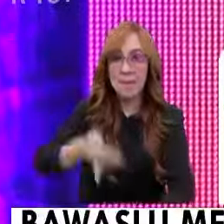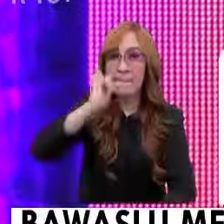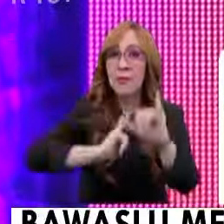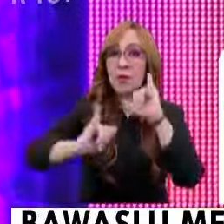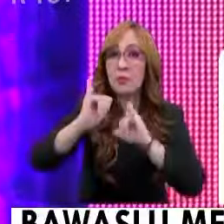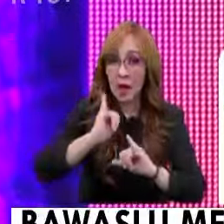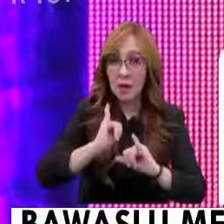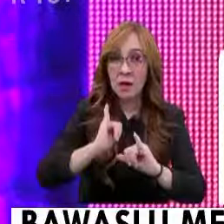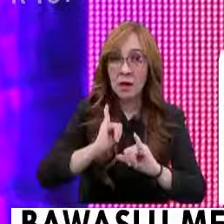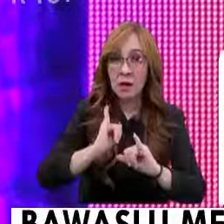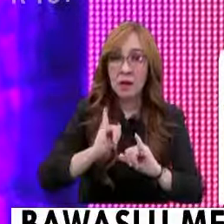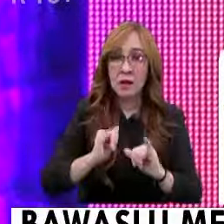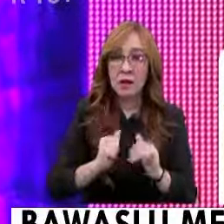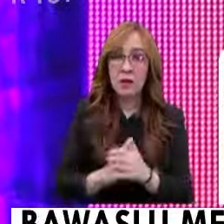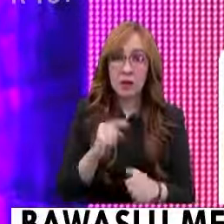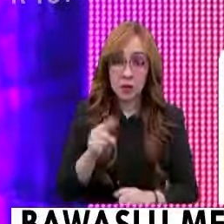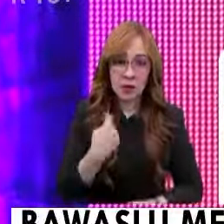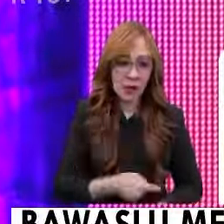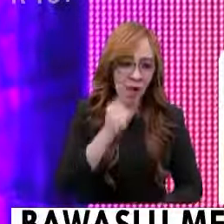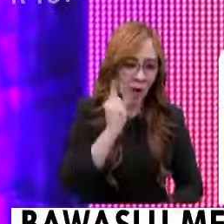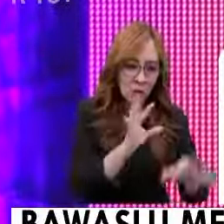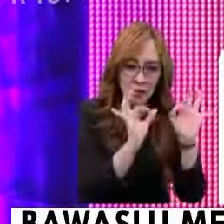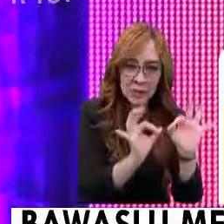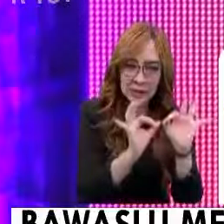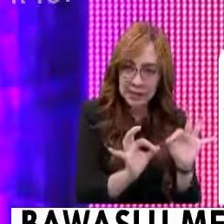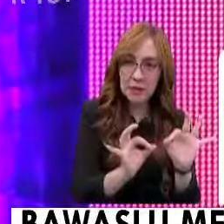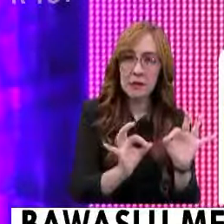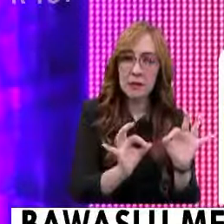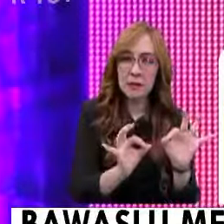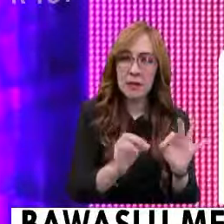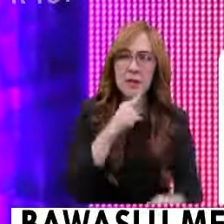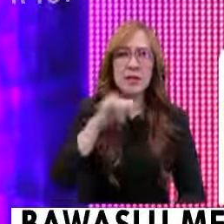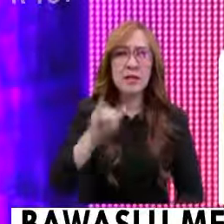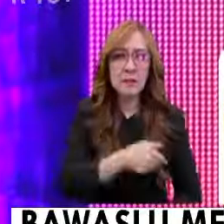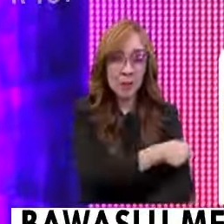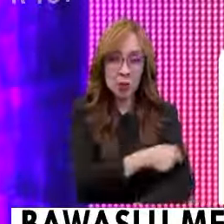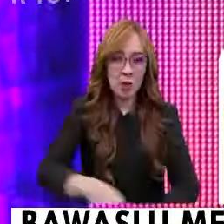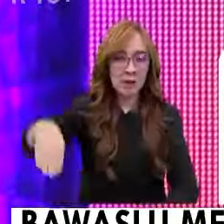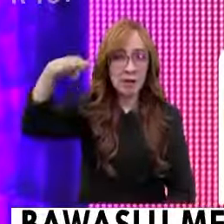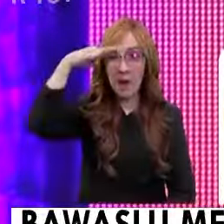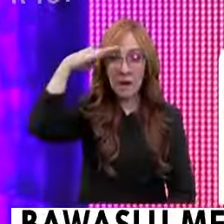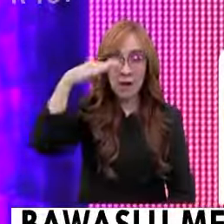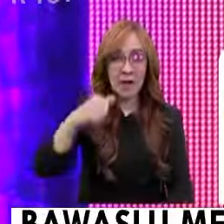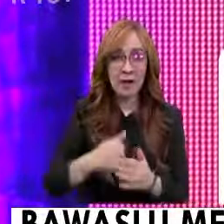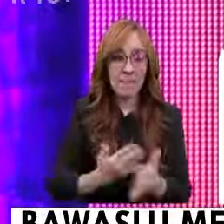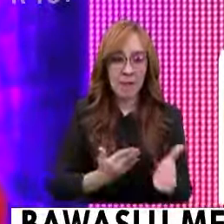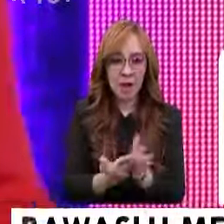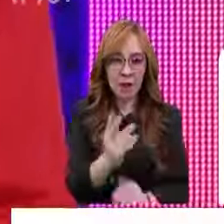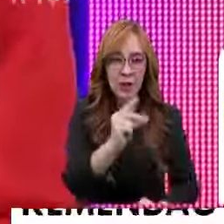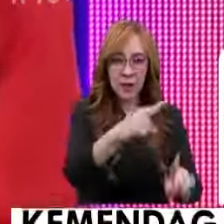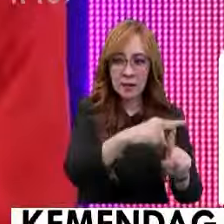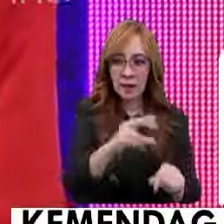potensinya luar biasa kita Didik mereka seperti hansip hansip itu penting dengan KJA melalui RT